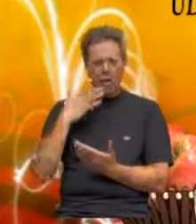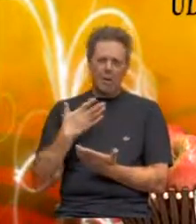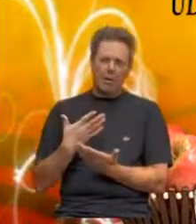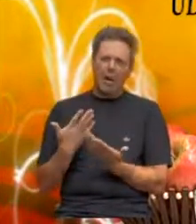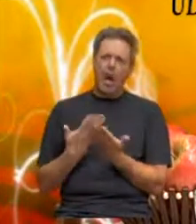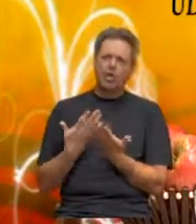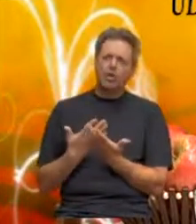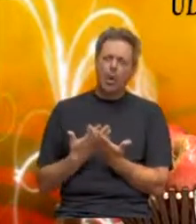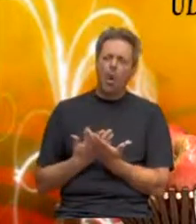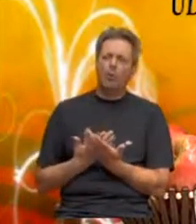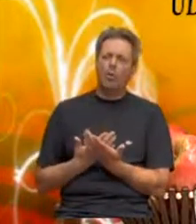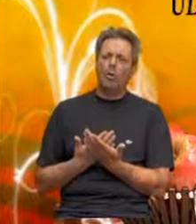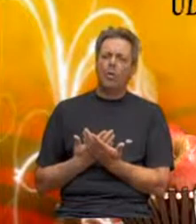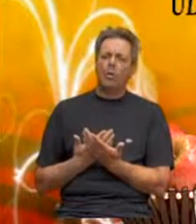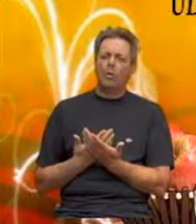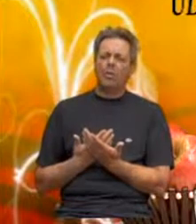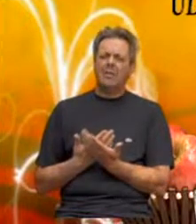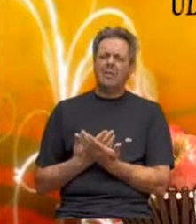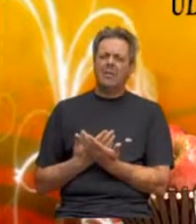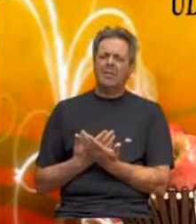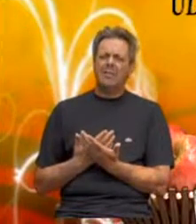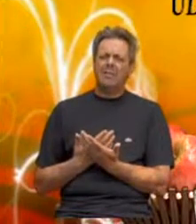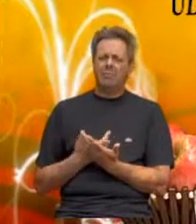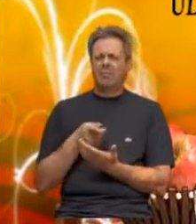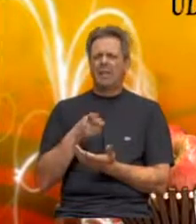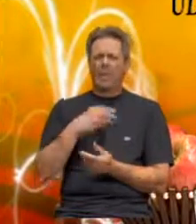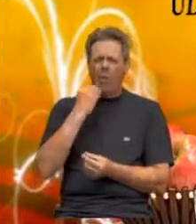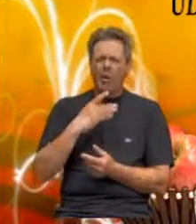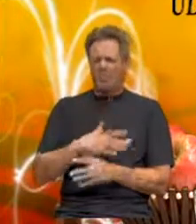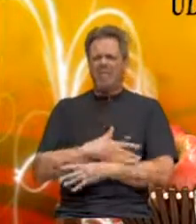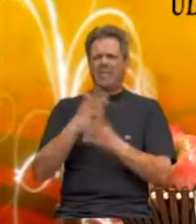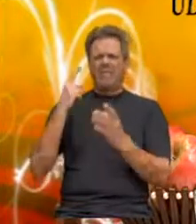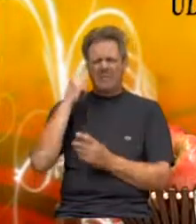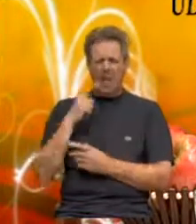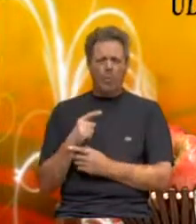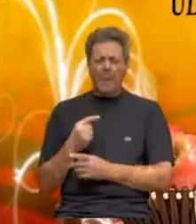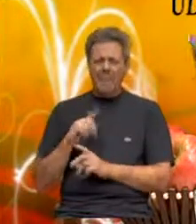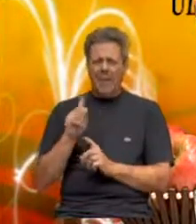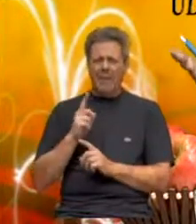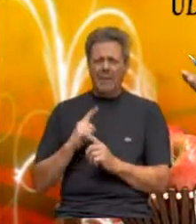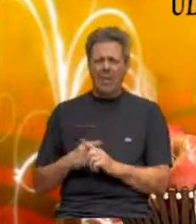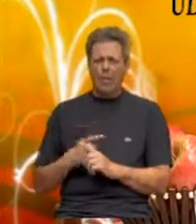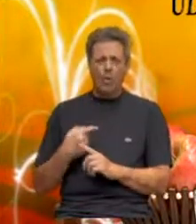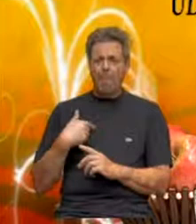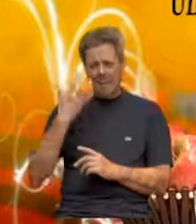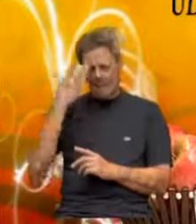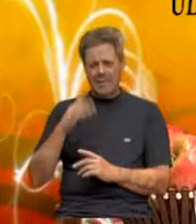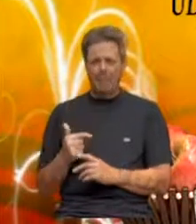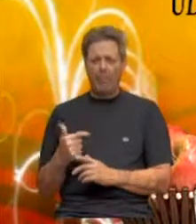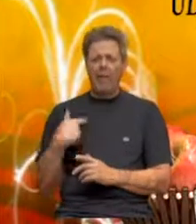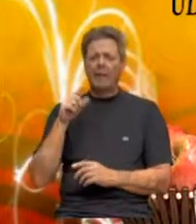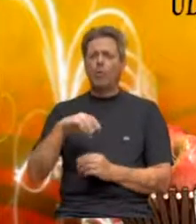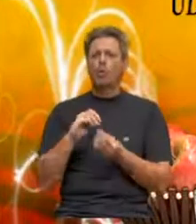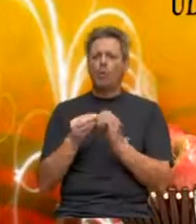a šta sad, toliko tove svi znaju. Ljudi ne znaju, vjerujte mi, ne znaju. Mi smo zbunjeni. Ja kad dođem u trgovinu, ja sam